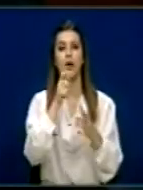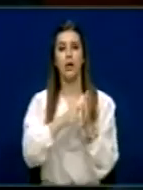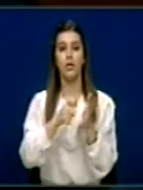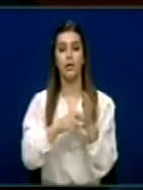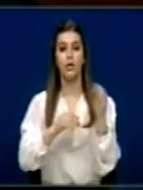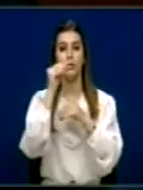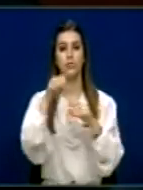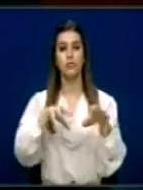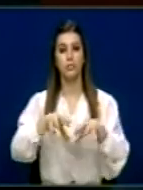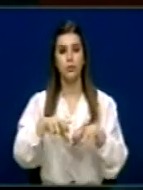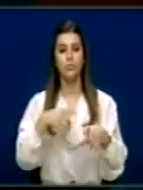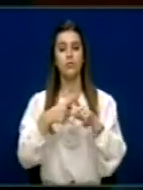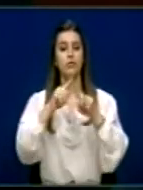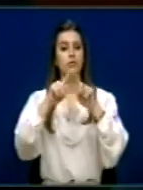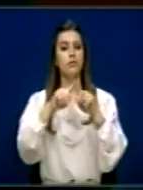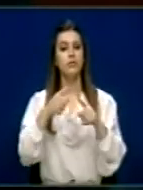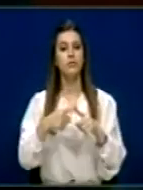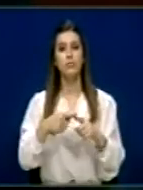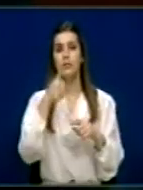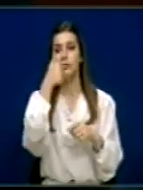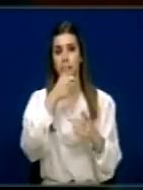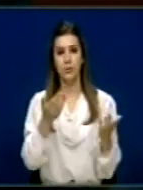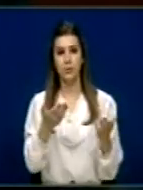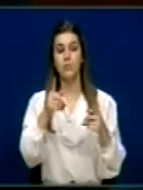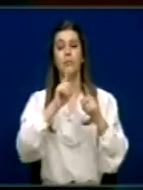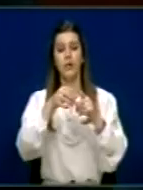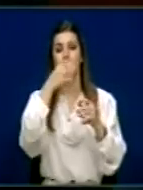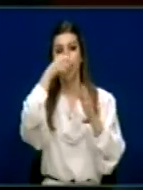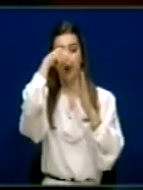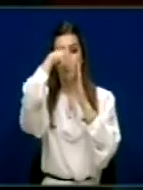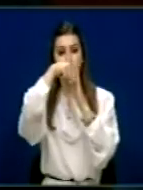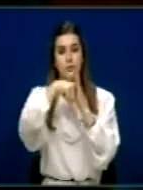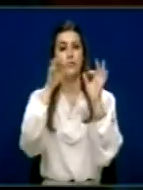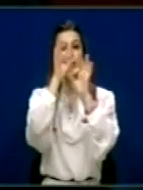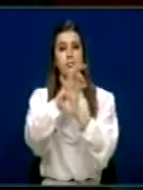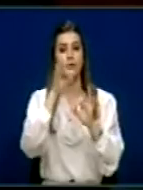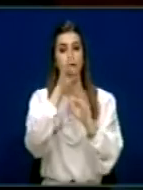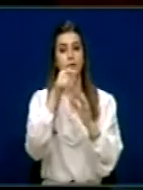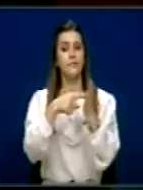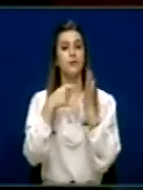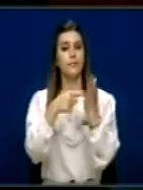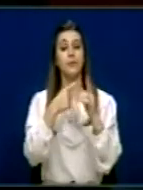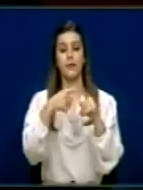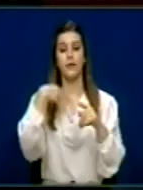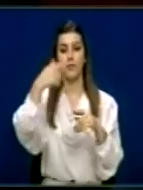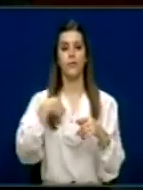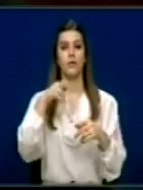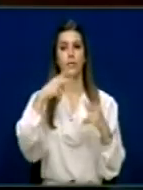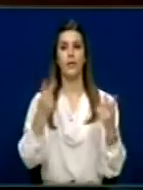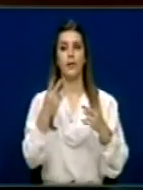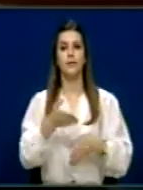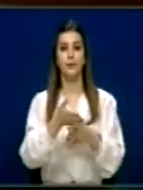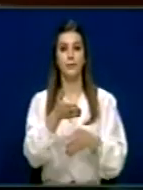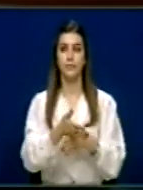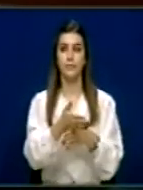çfarë çështje tjera kanë nevojë. Pra, një lloj detajizimi të kërkesave të tyre është i domosdoshëm në mënyrë që pastaj ta kemi mundësinë edhe ne që të